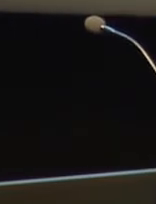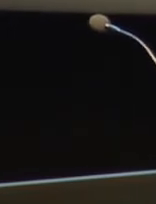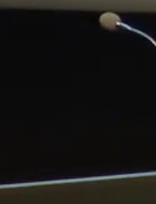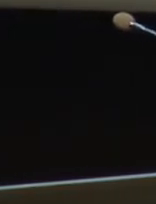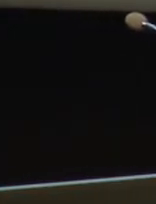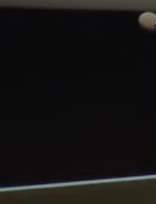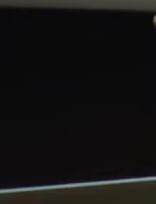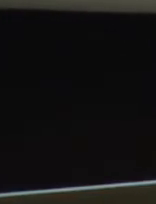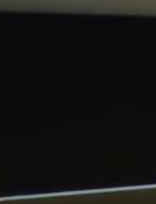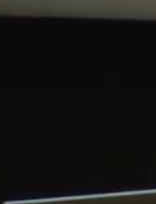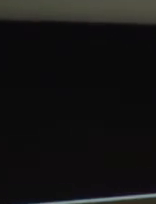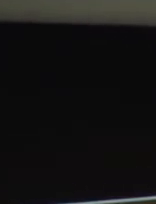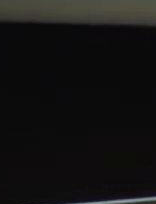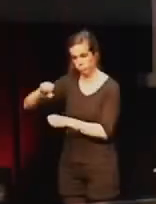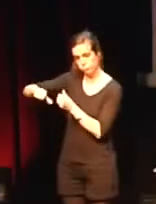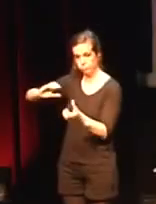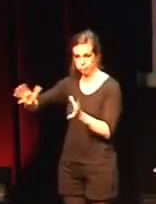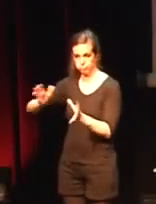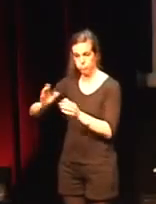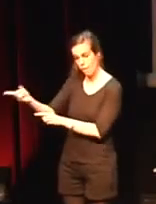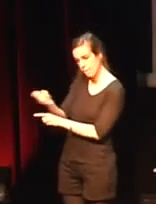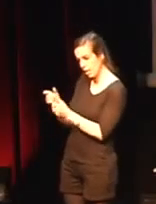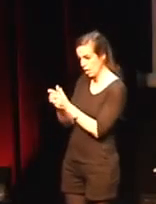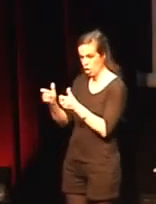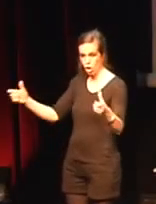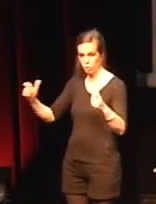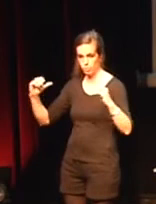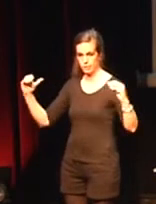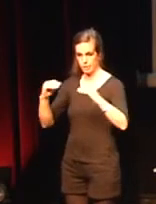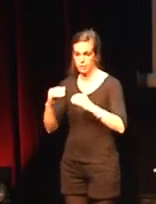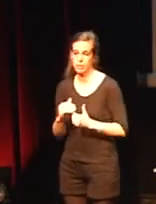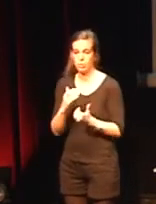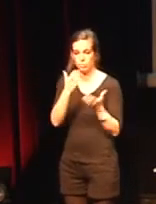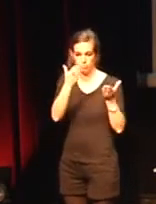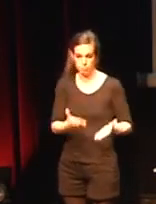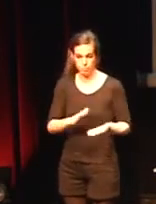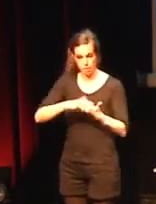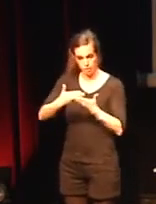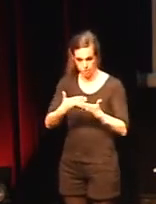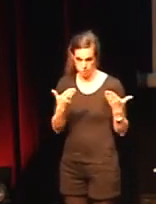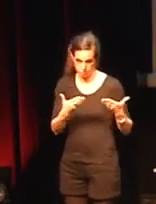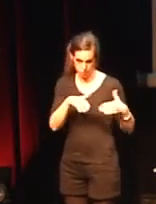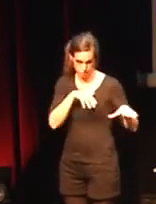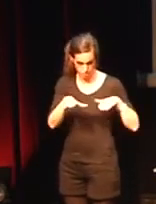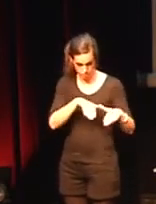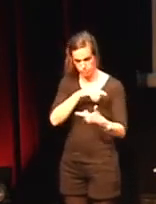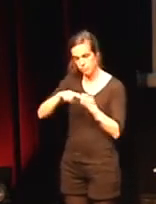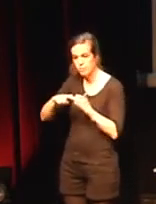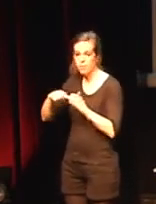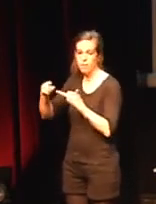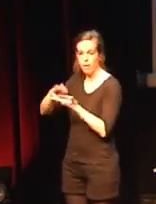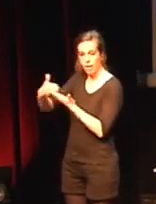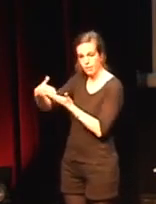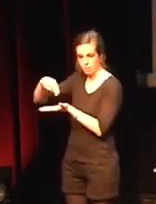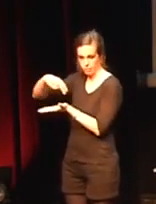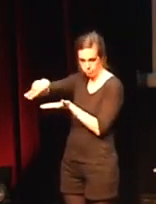de la société ex-aequo donc amandine bon kai et pascaline michel donc qui toutes